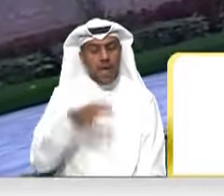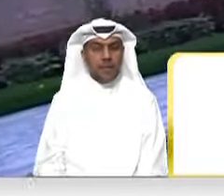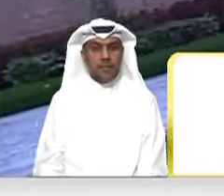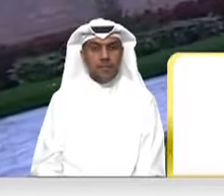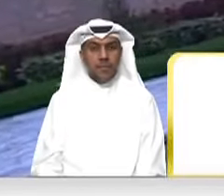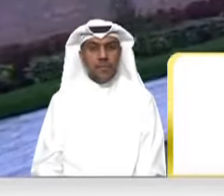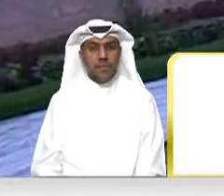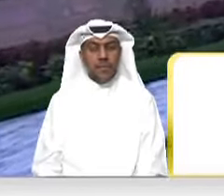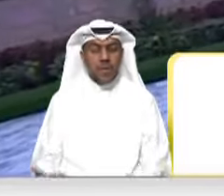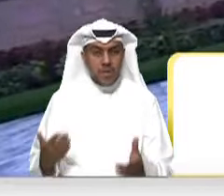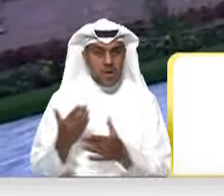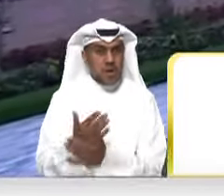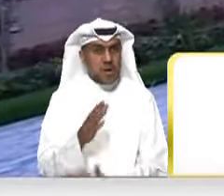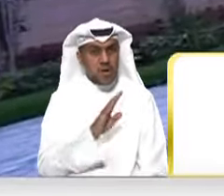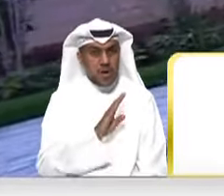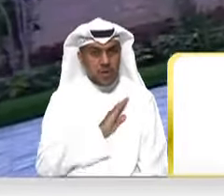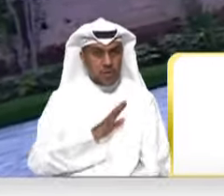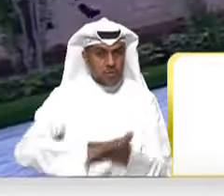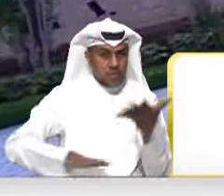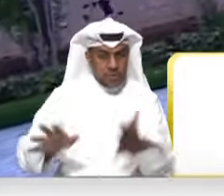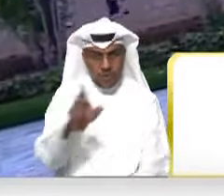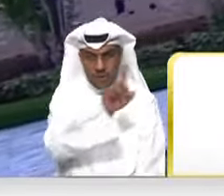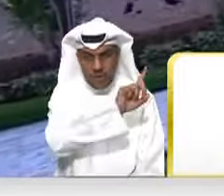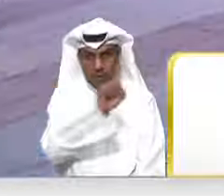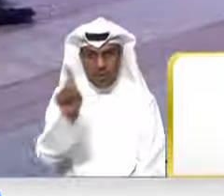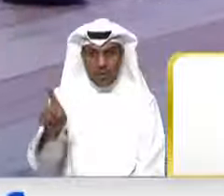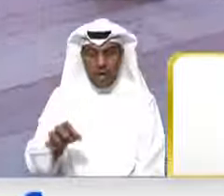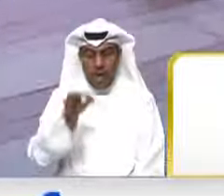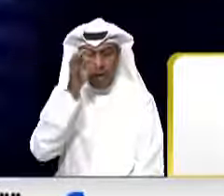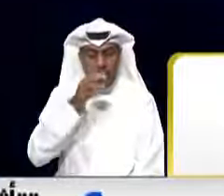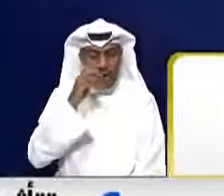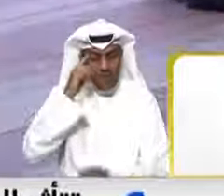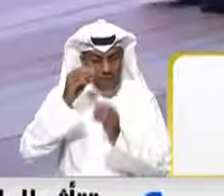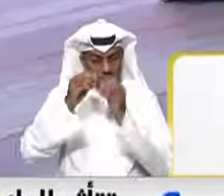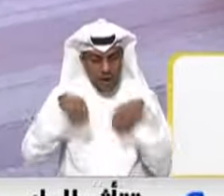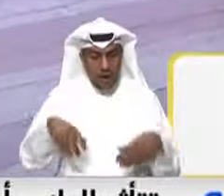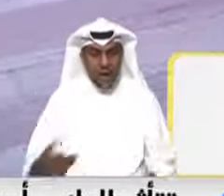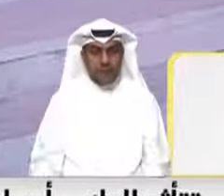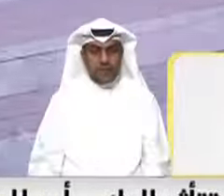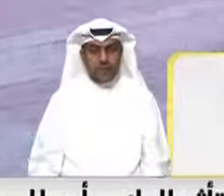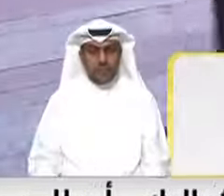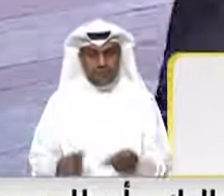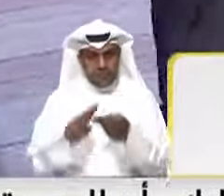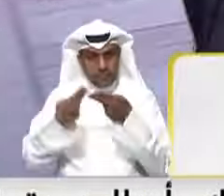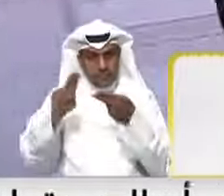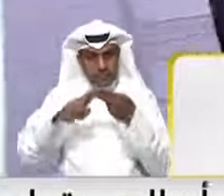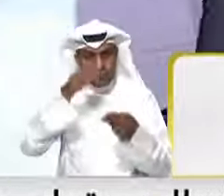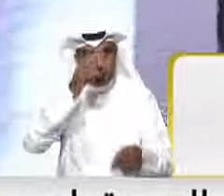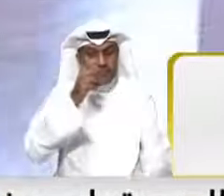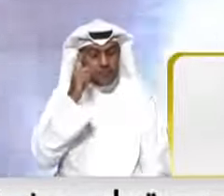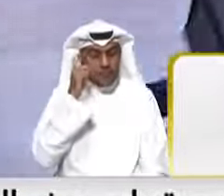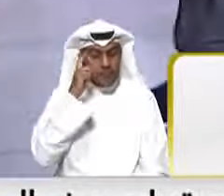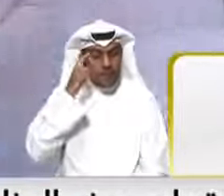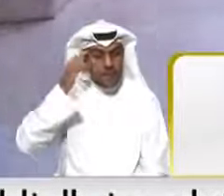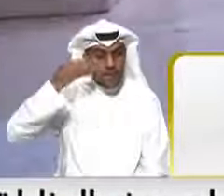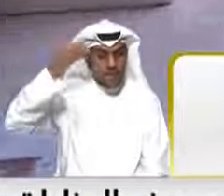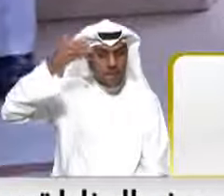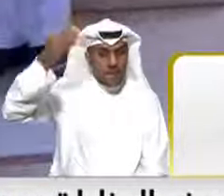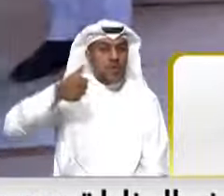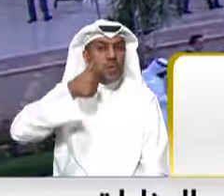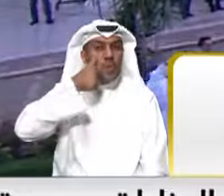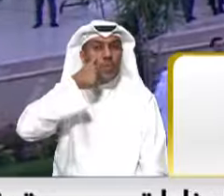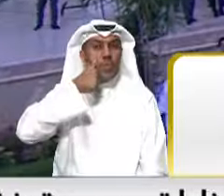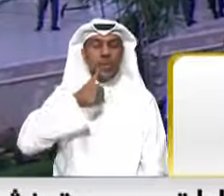عسكريا، كما أكد على أن أي حل سياسي حقيقي لابد وأن يستند إلى رؤية سودانية